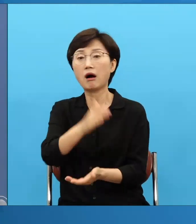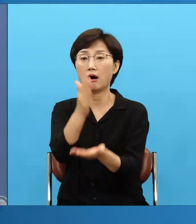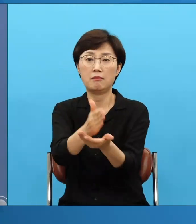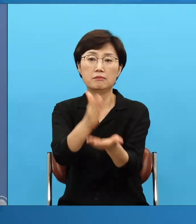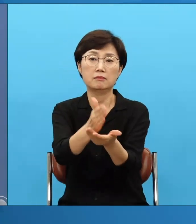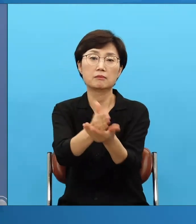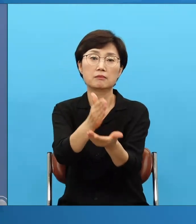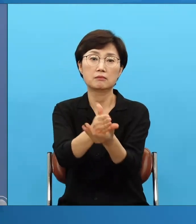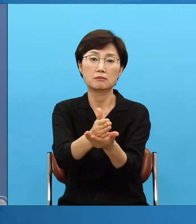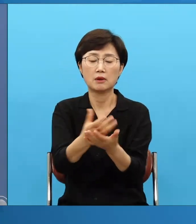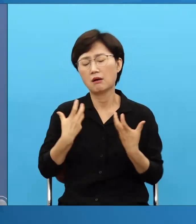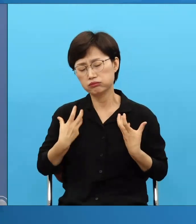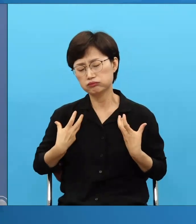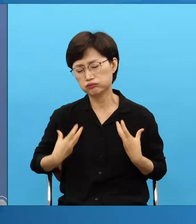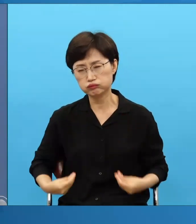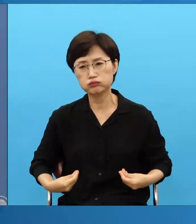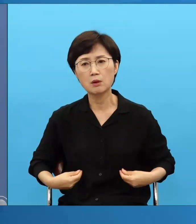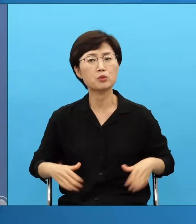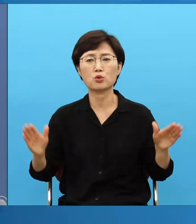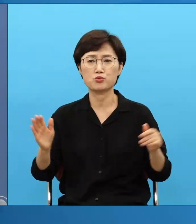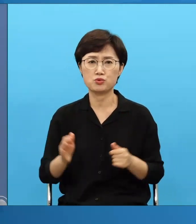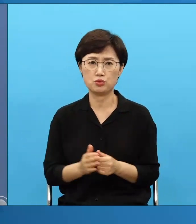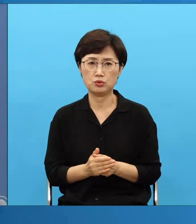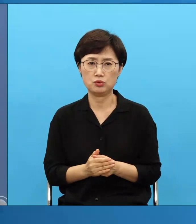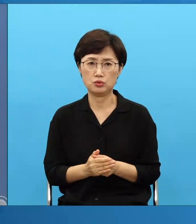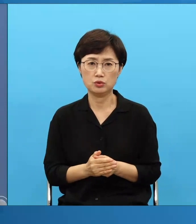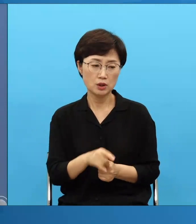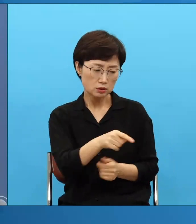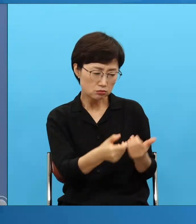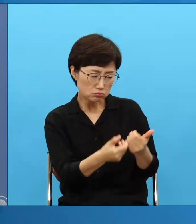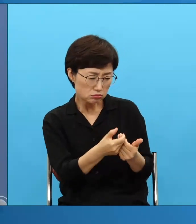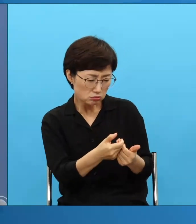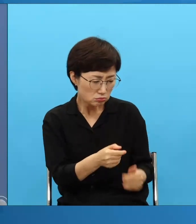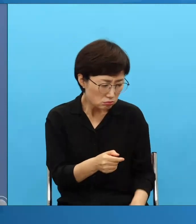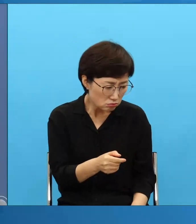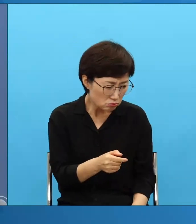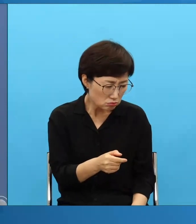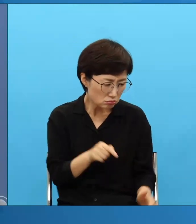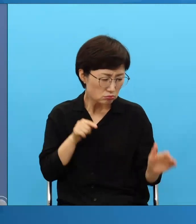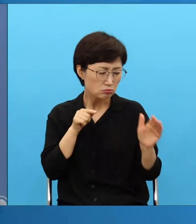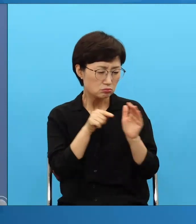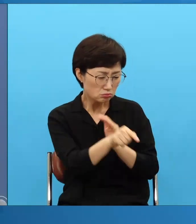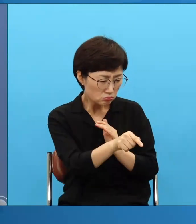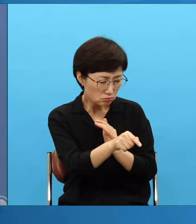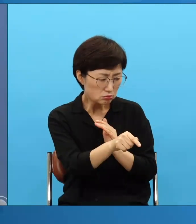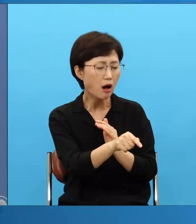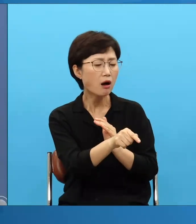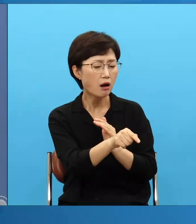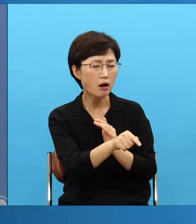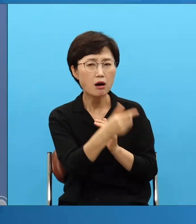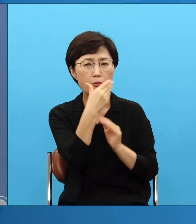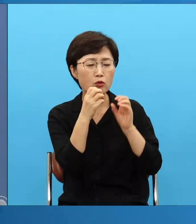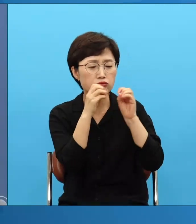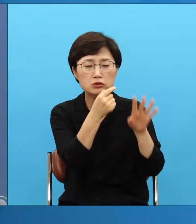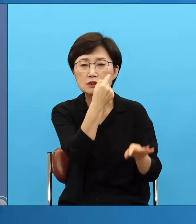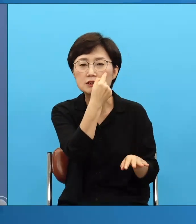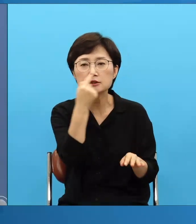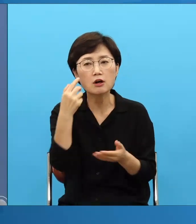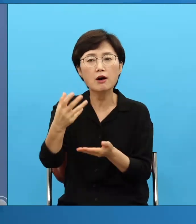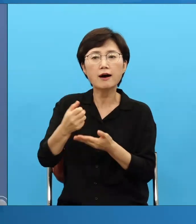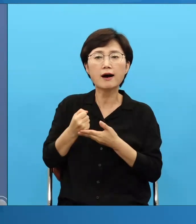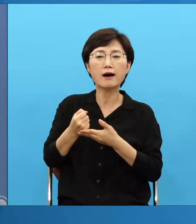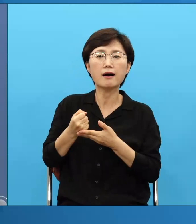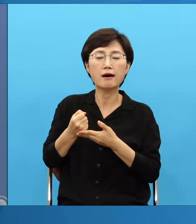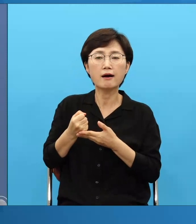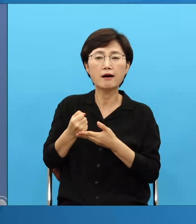not fall into despair. 그때 그 속에서 증거 일으키는 사람이 나오는 겁니다. In the midst of that, we see people who are able to